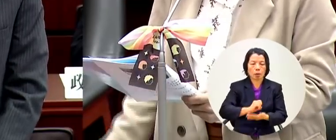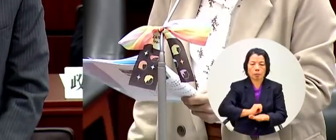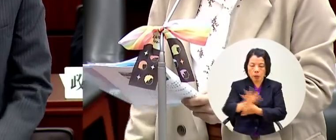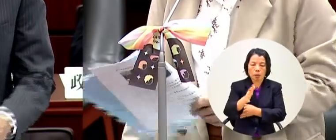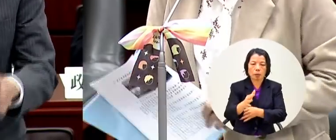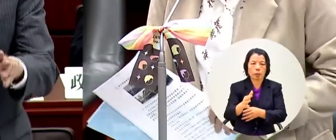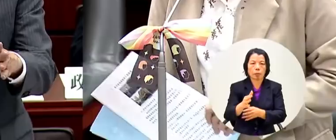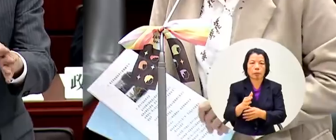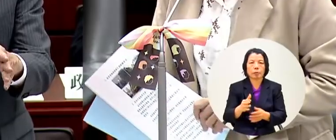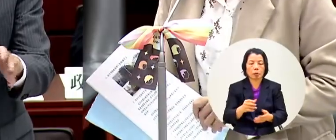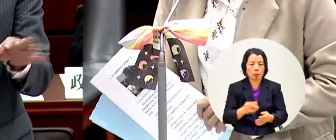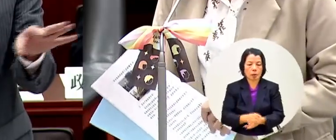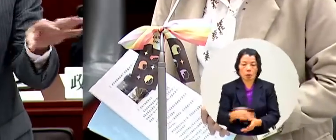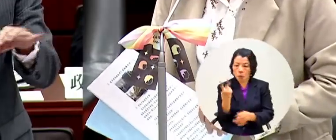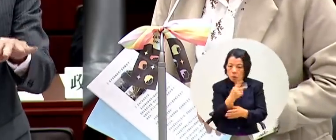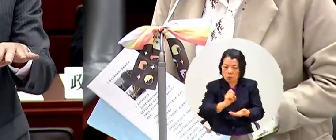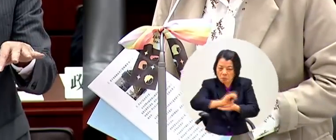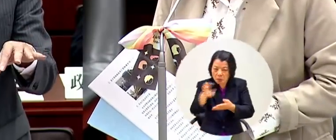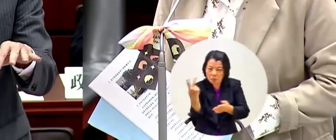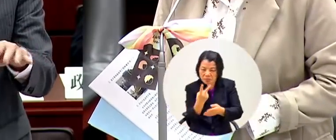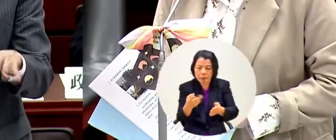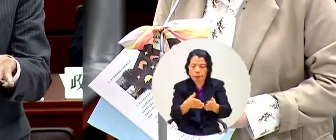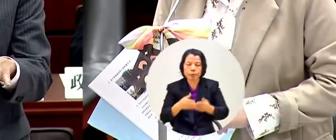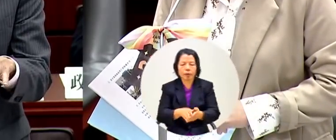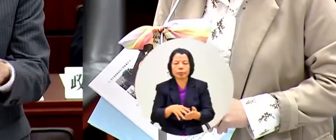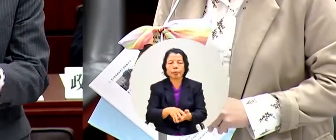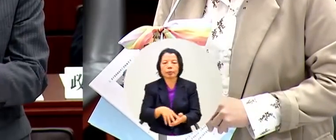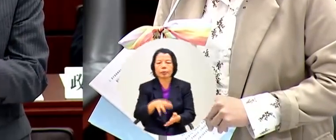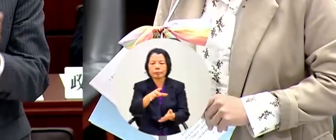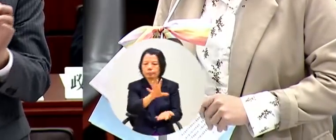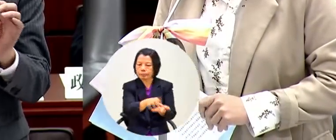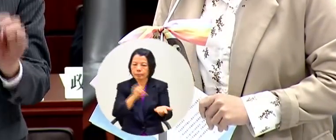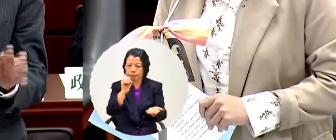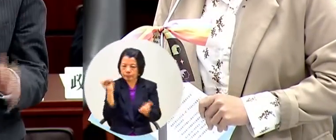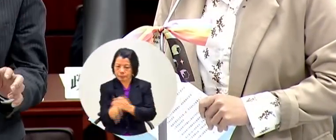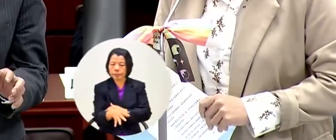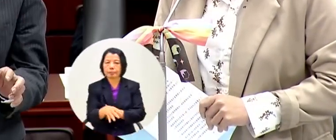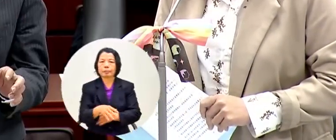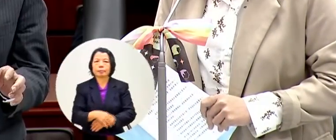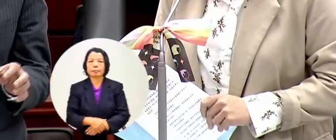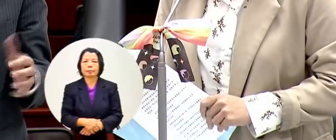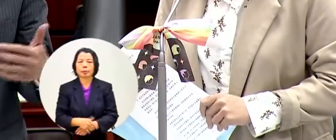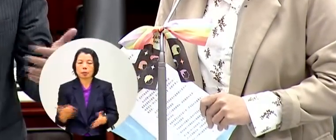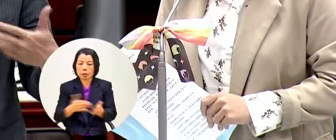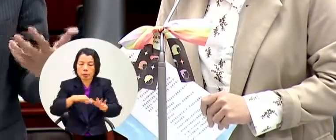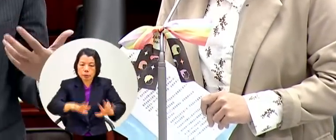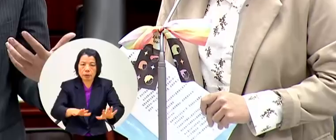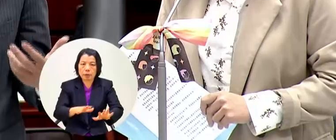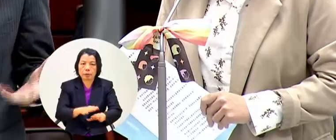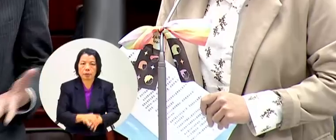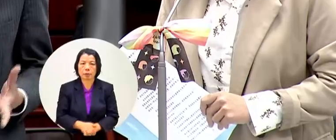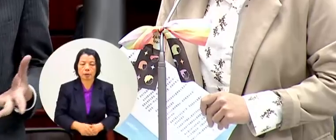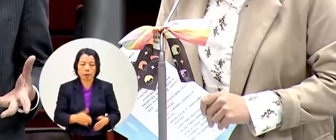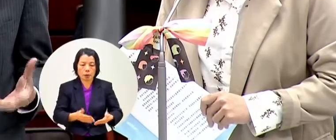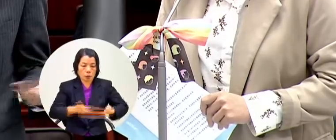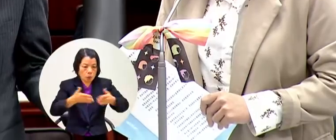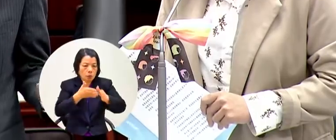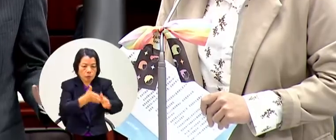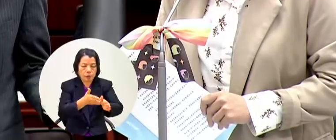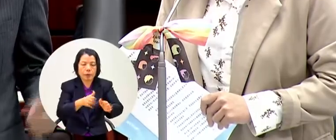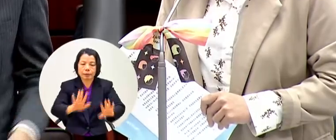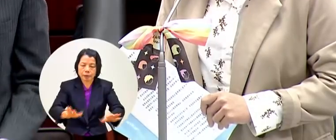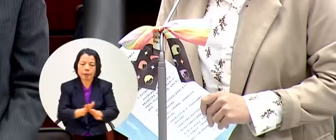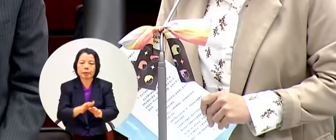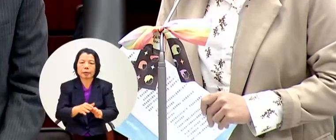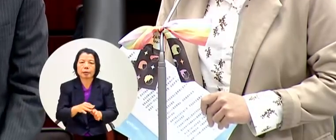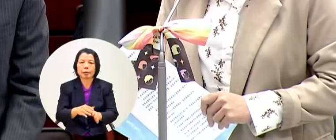者的一个评估。那刚刚所提到的那一条路线，到目前我们也只是一个选项而已。他会画那么细，我不晓得，因为